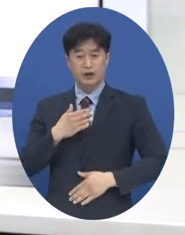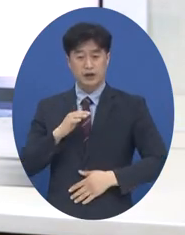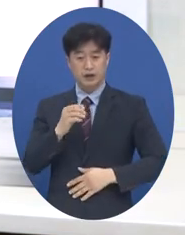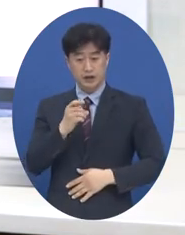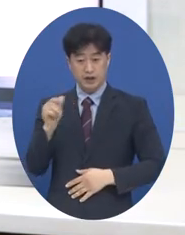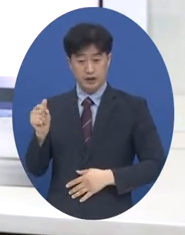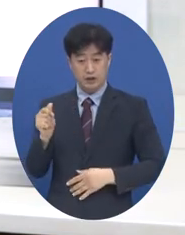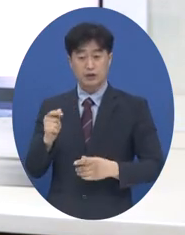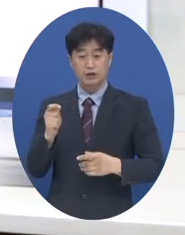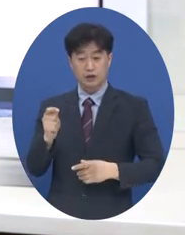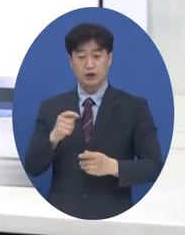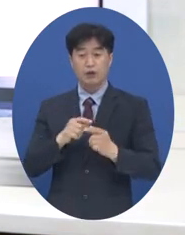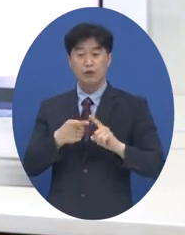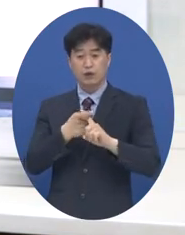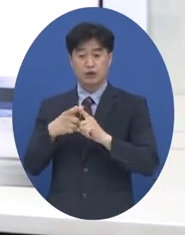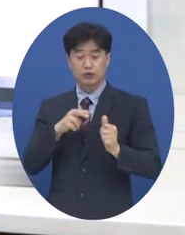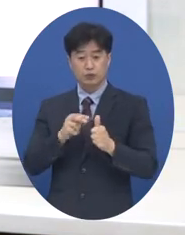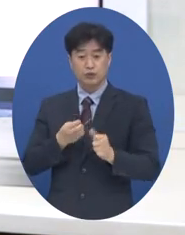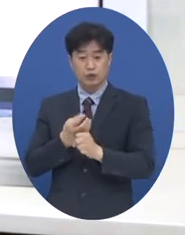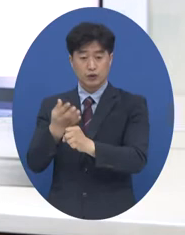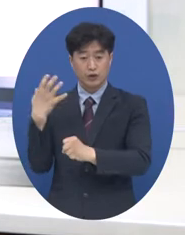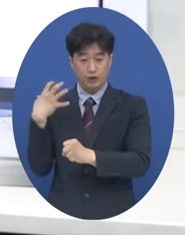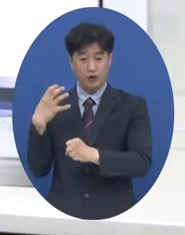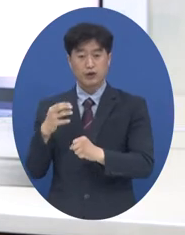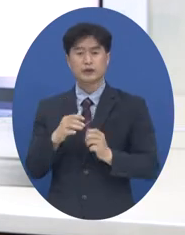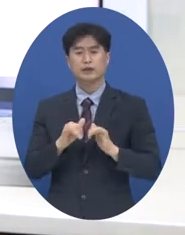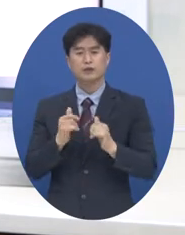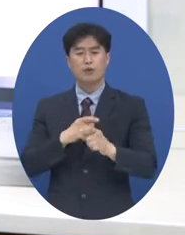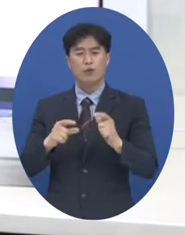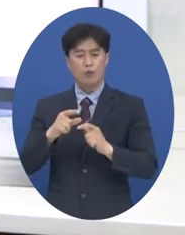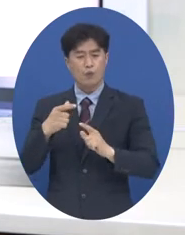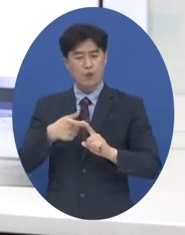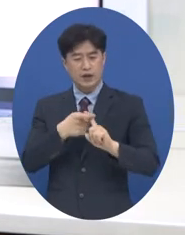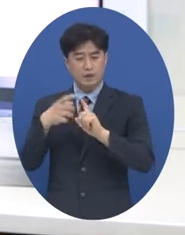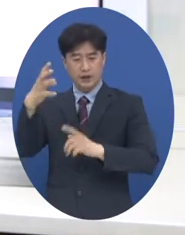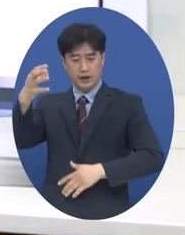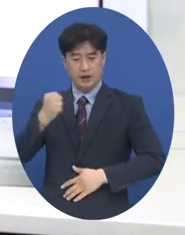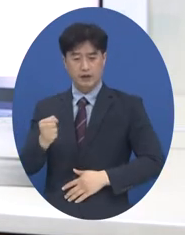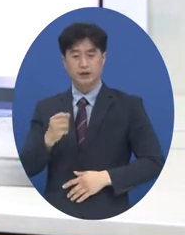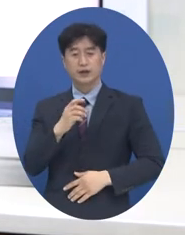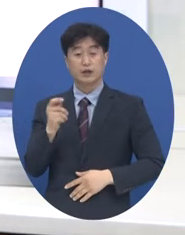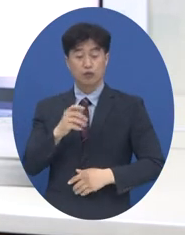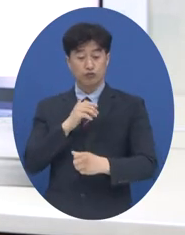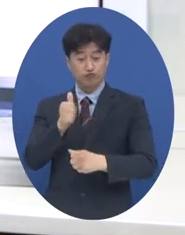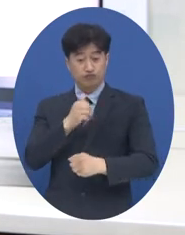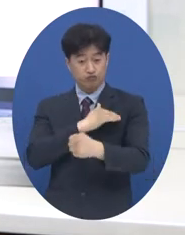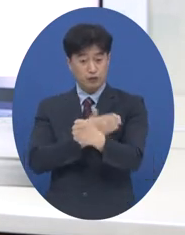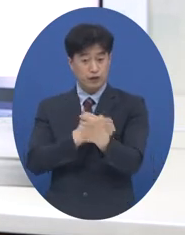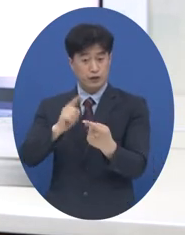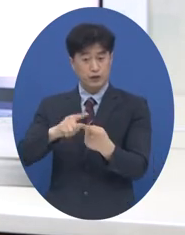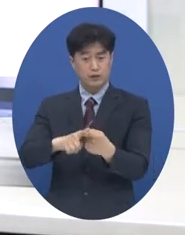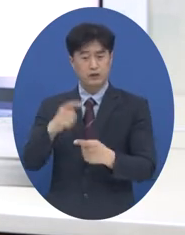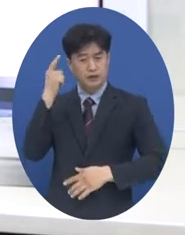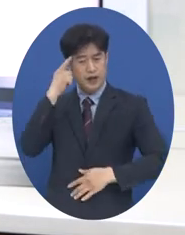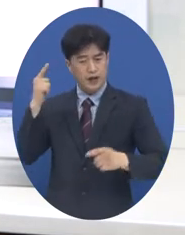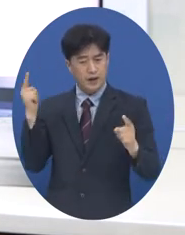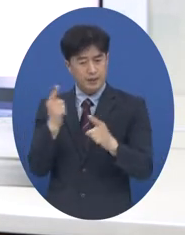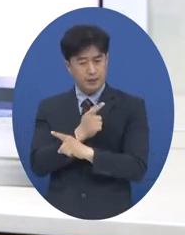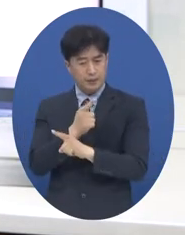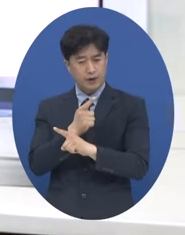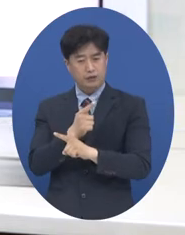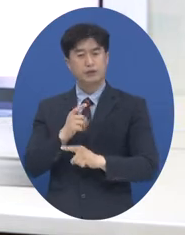관련된 정보를 전달하는 역할을 하고 있고 사람들이 좀 더 관심을 많이 가지고 데이터 주권에 대해서도